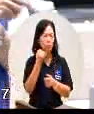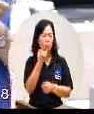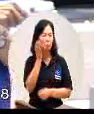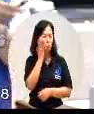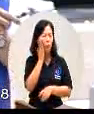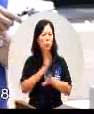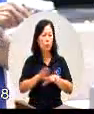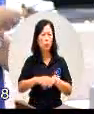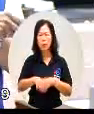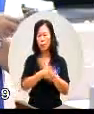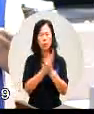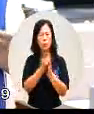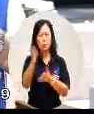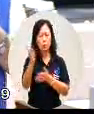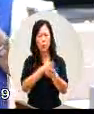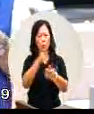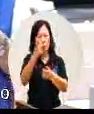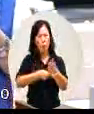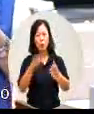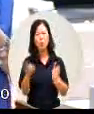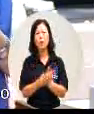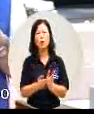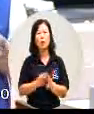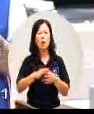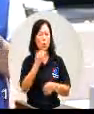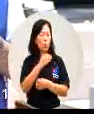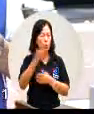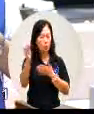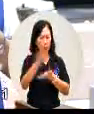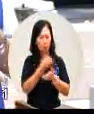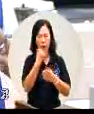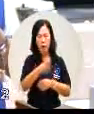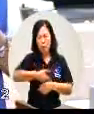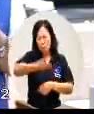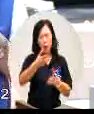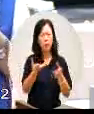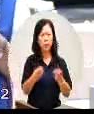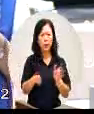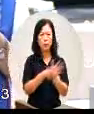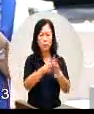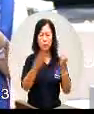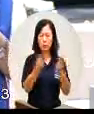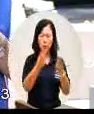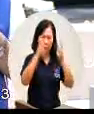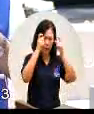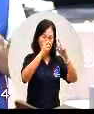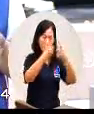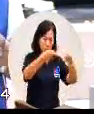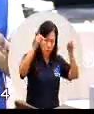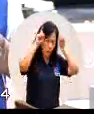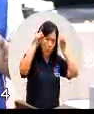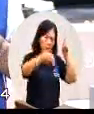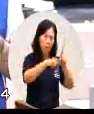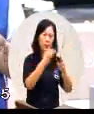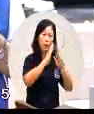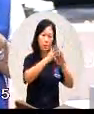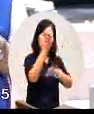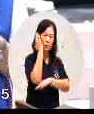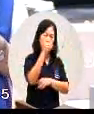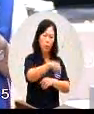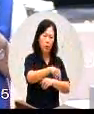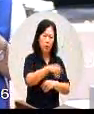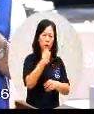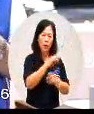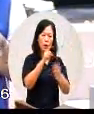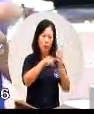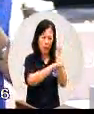为拢卖了了啊，卖了了，无迄阵啊，梦卖向紧吼，像阵高雄大学遐，按市政府你敢知遐上少一平拢20万啊，